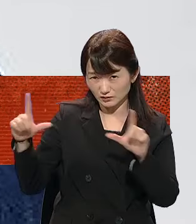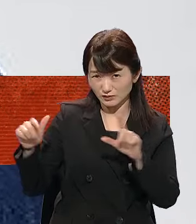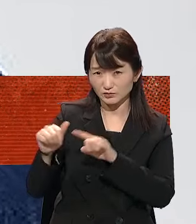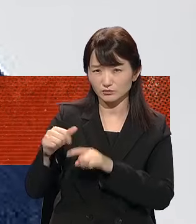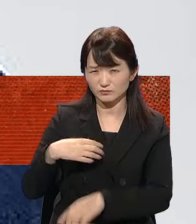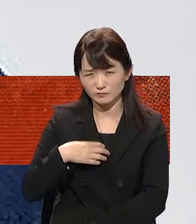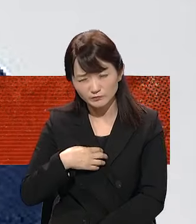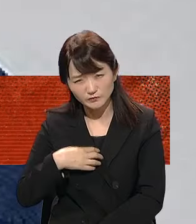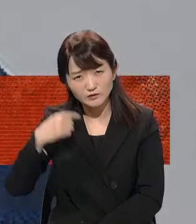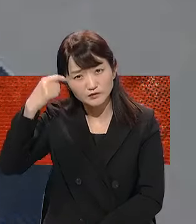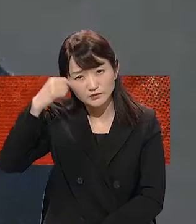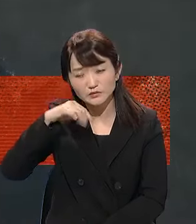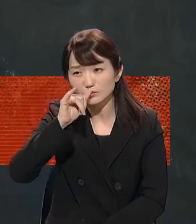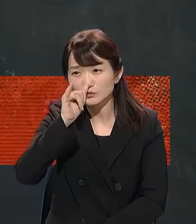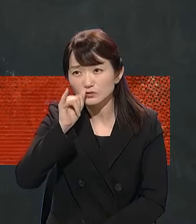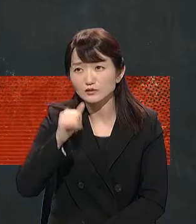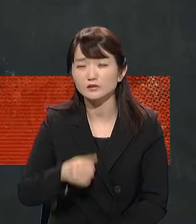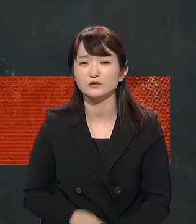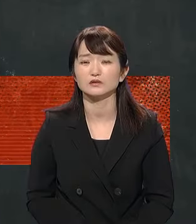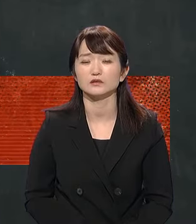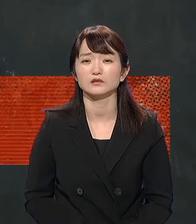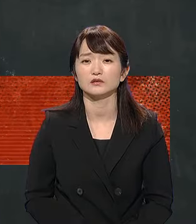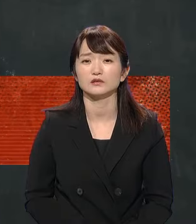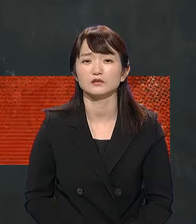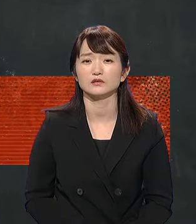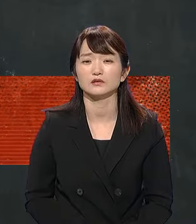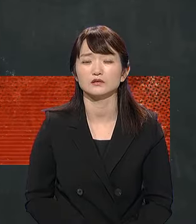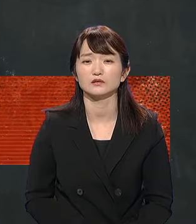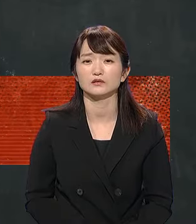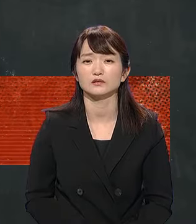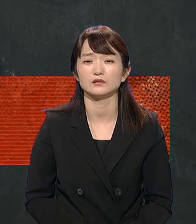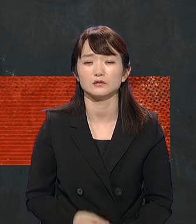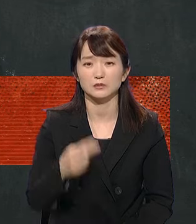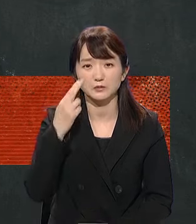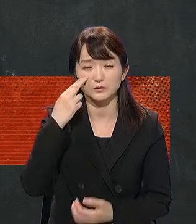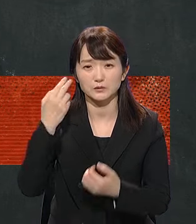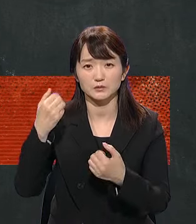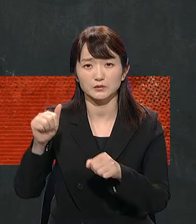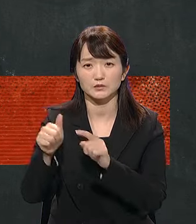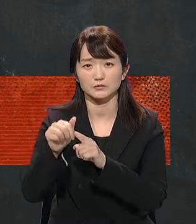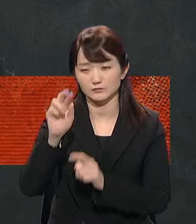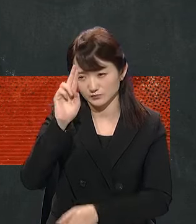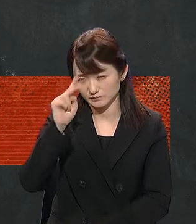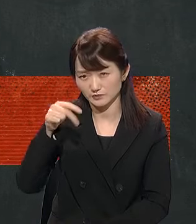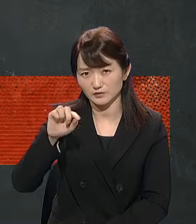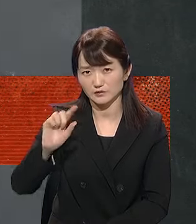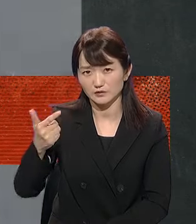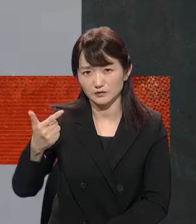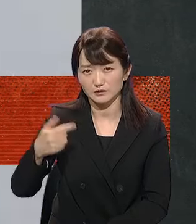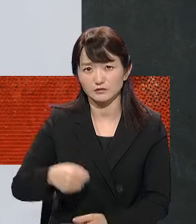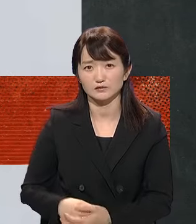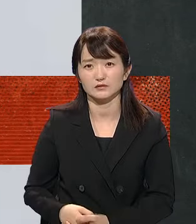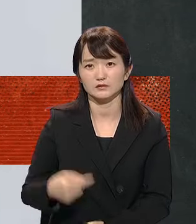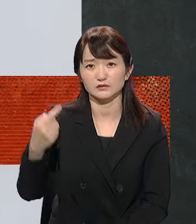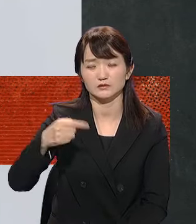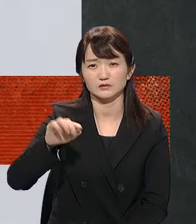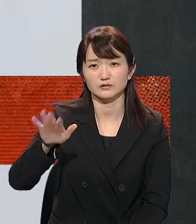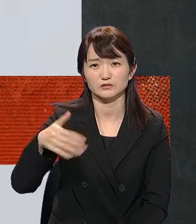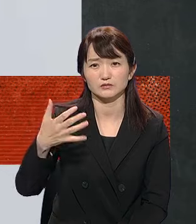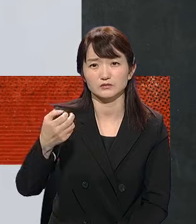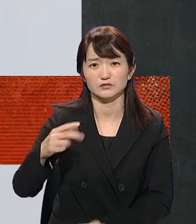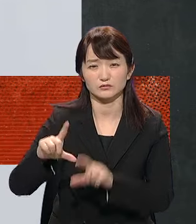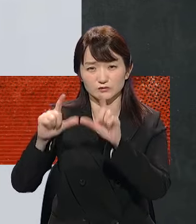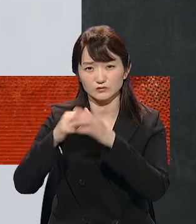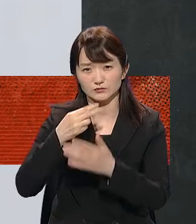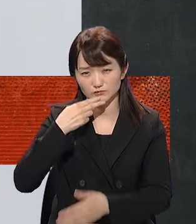느꼈을 법도 한데 그 양반 아닙니까네네 배우 박상민 씨입니다이 1977 1997년에